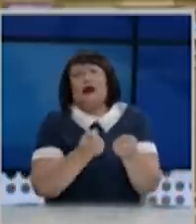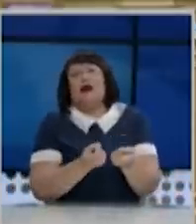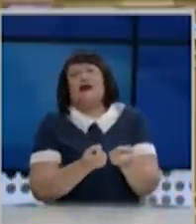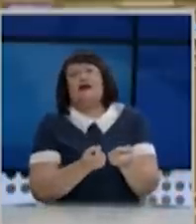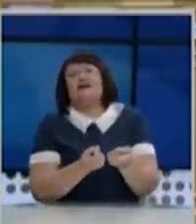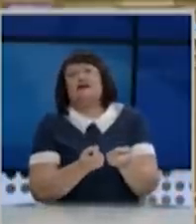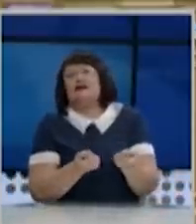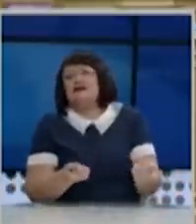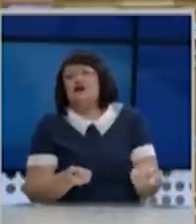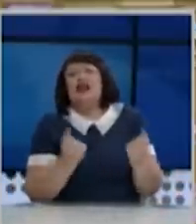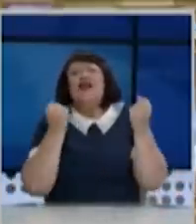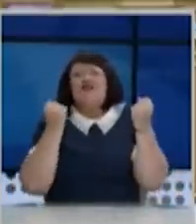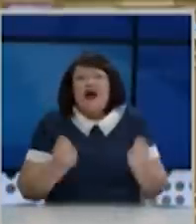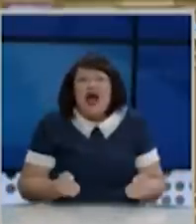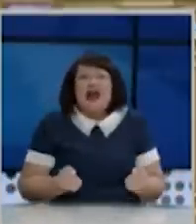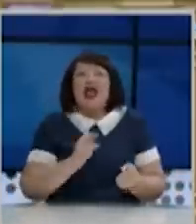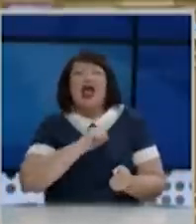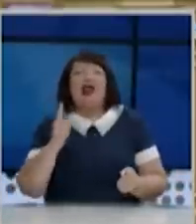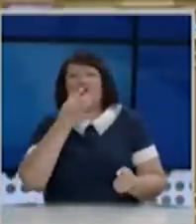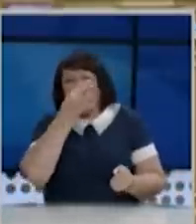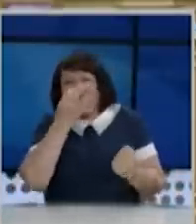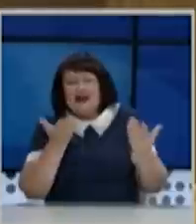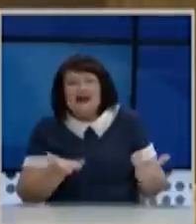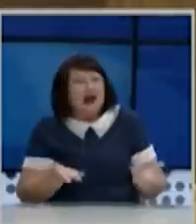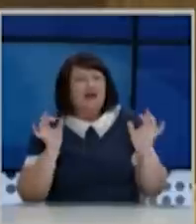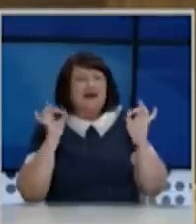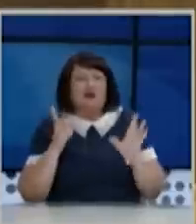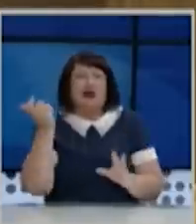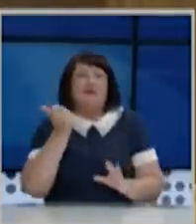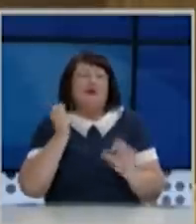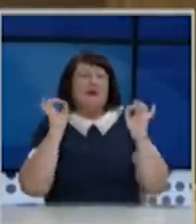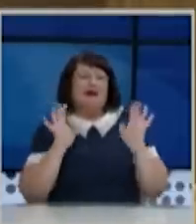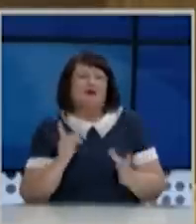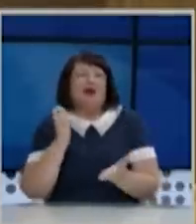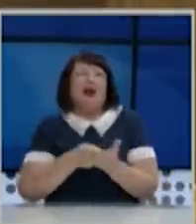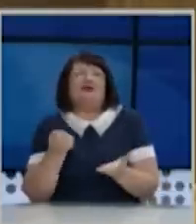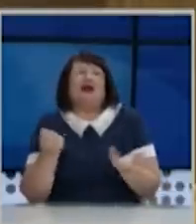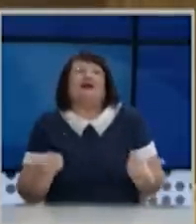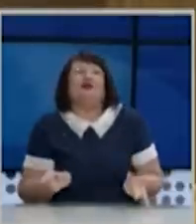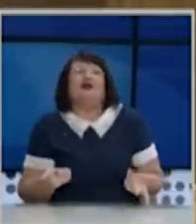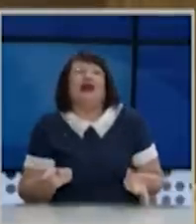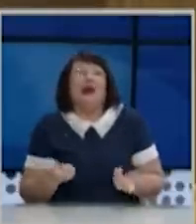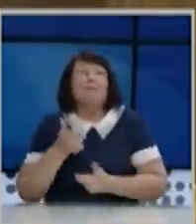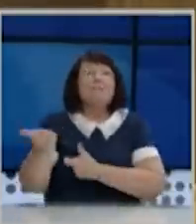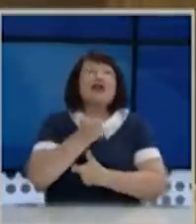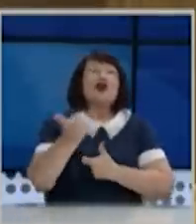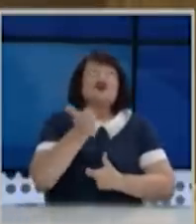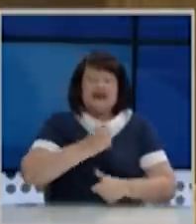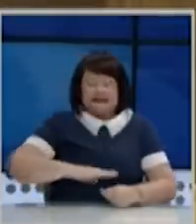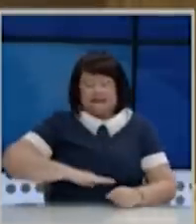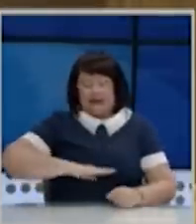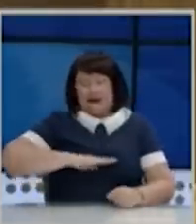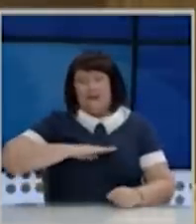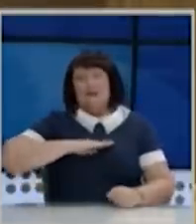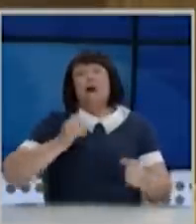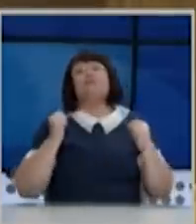Ούτε βαριά και ανθυγιεινά, ούτε μεγάλες αυξήσεις κλπ. Οι μάχημοι πυροσβέστες, λοιπόν, φτάνουν στα όρια τους